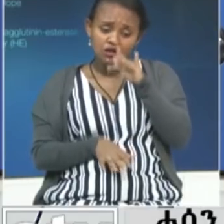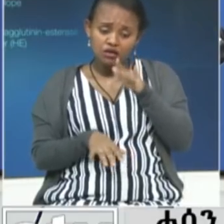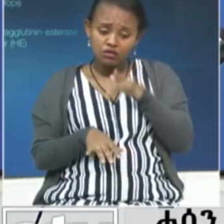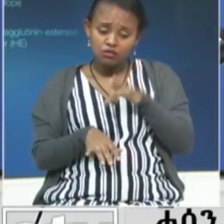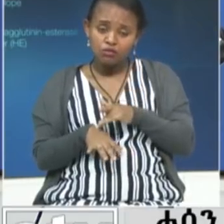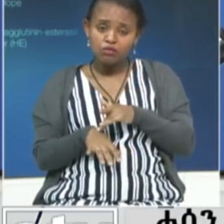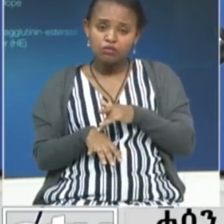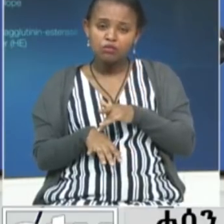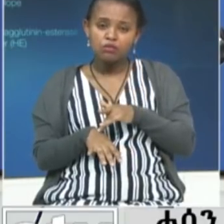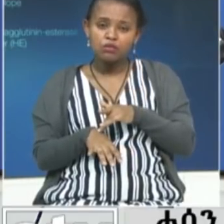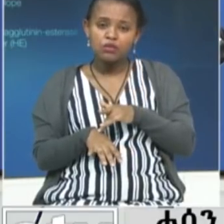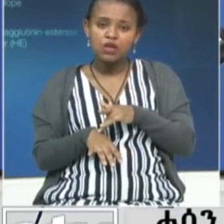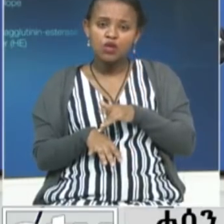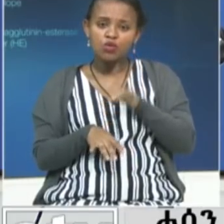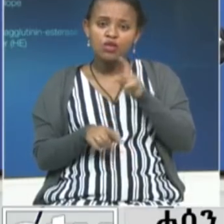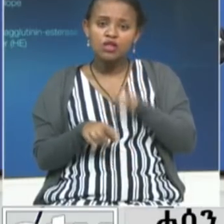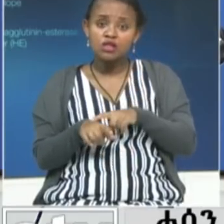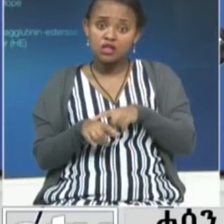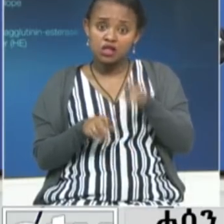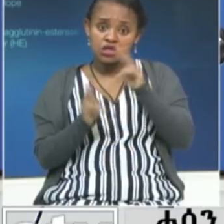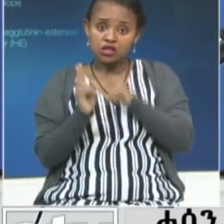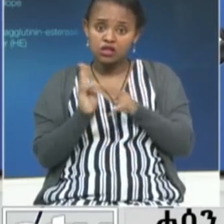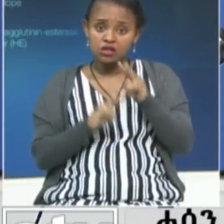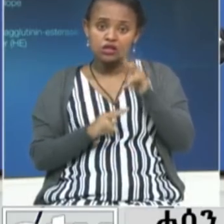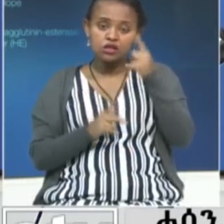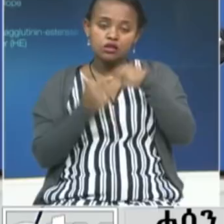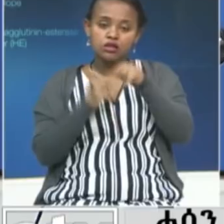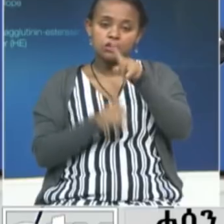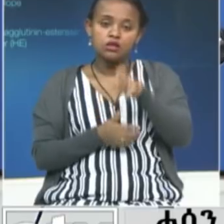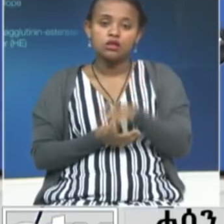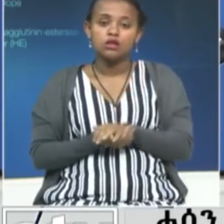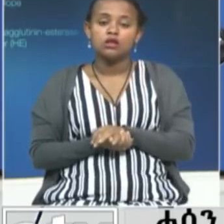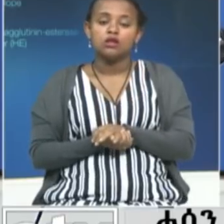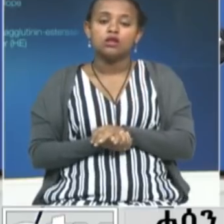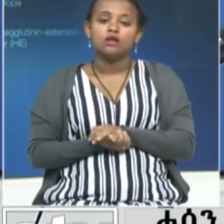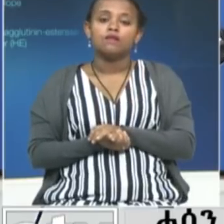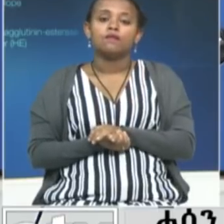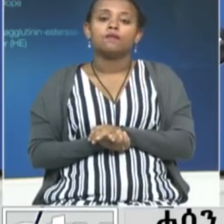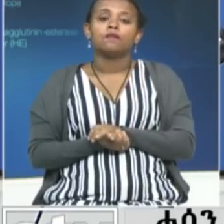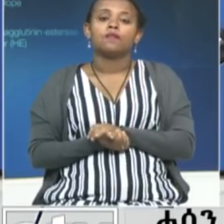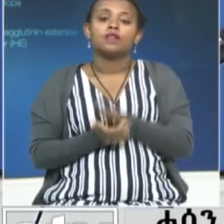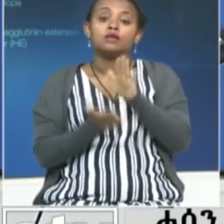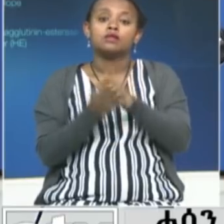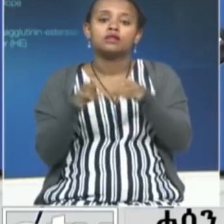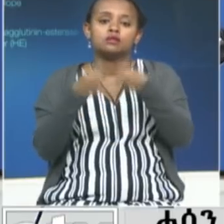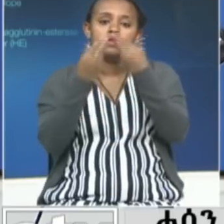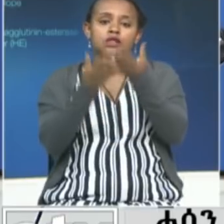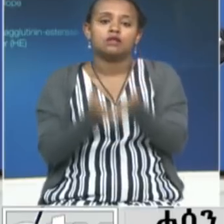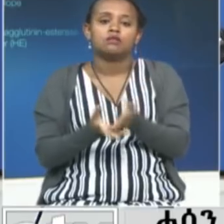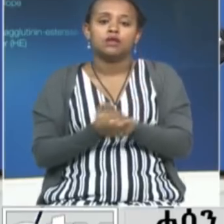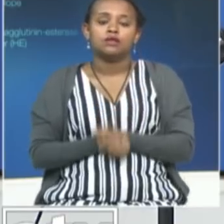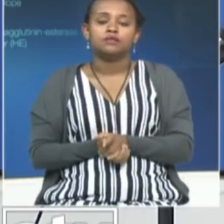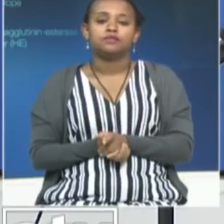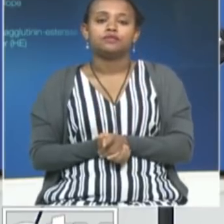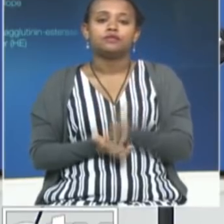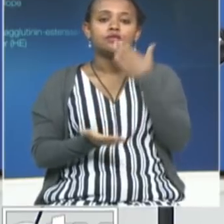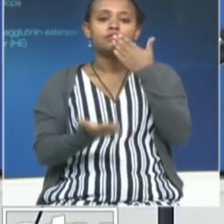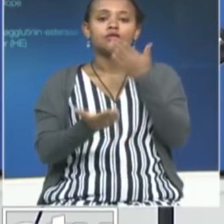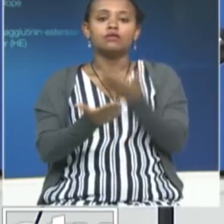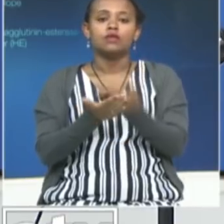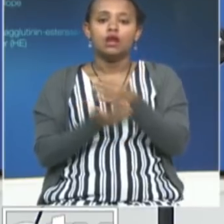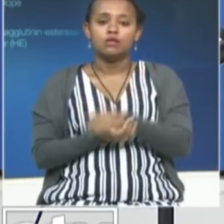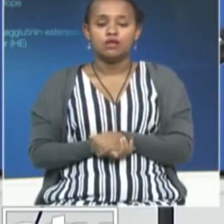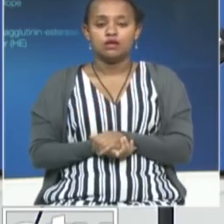ስለሚችል አስተያየት በእንትን ቢደረግበት ጥሩ ነው። አስተያየት በትምህርት ቢሰጥበት ጥሩ ነው። መልካም፣